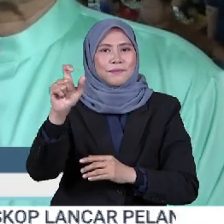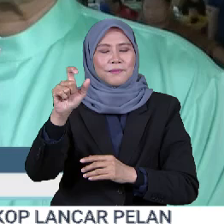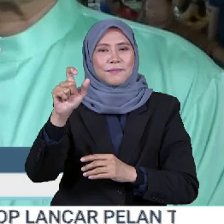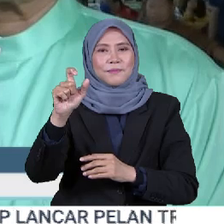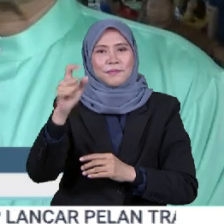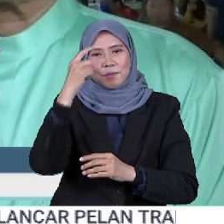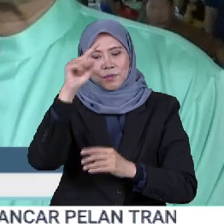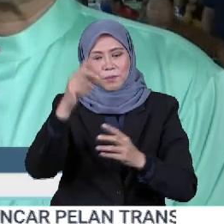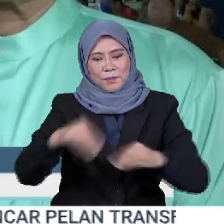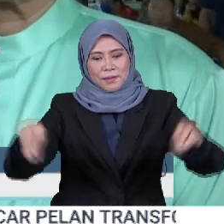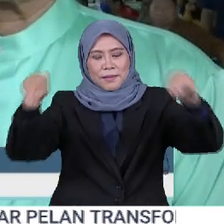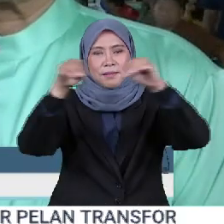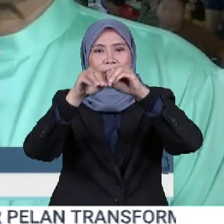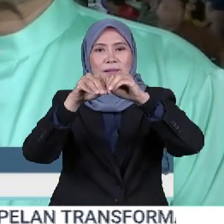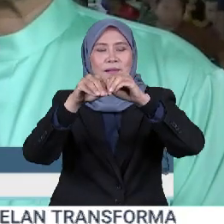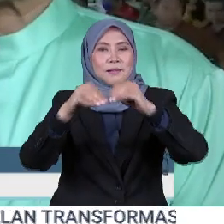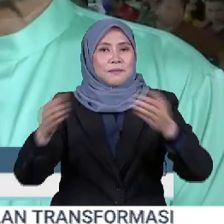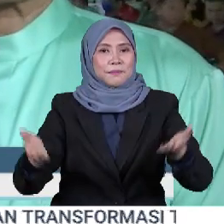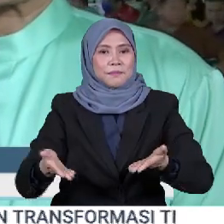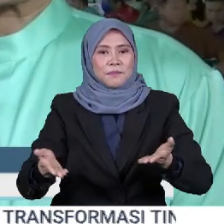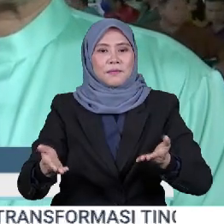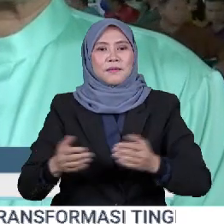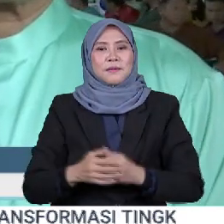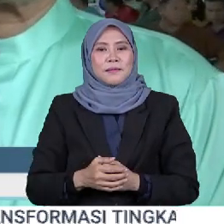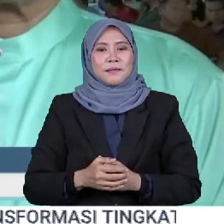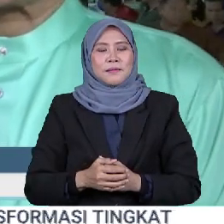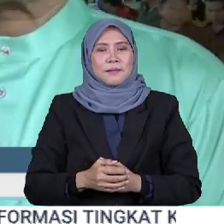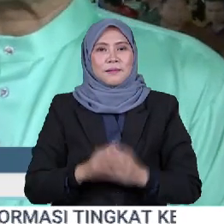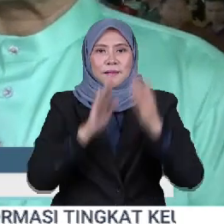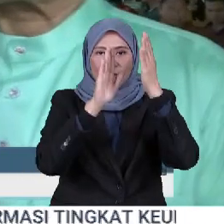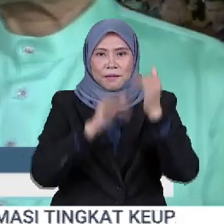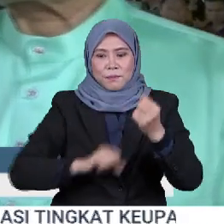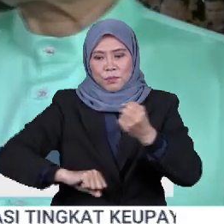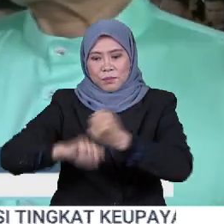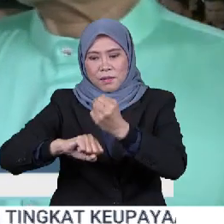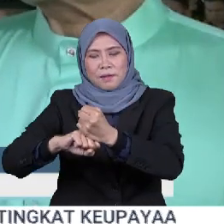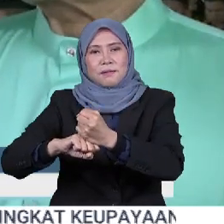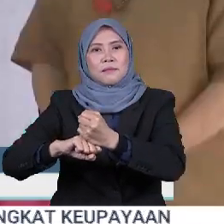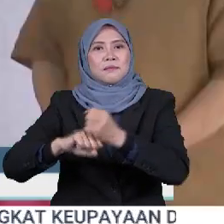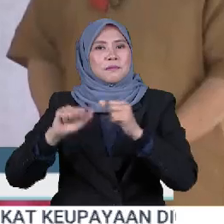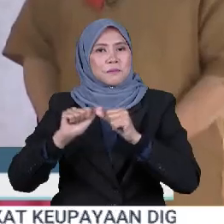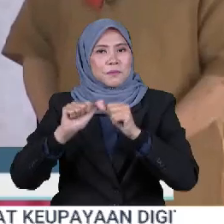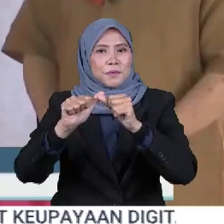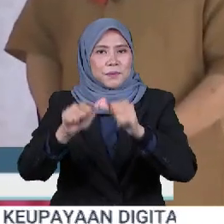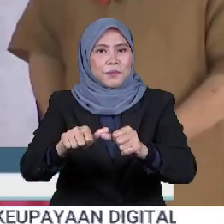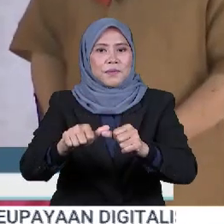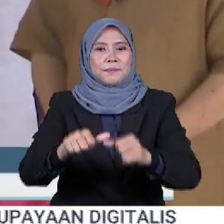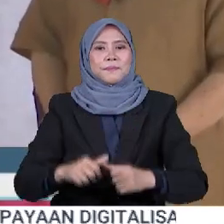seluruh masjid di Dun Liawan, dan kami berharap sumbangan ini dapat diteruskan.